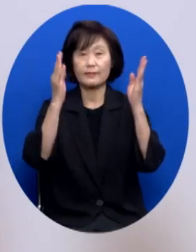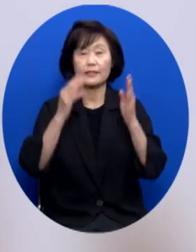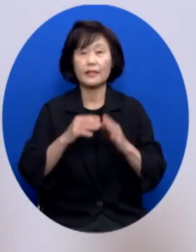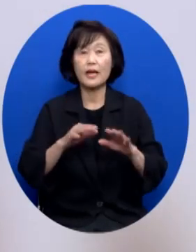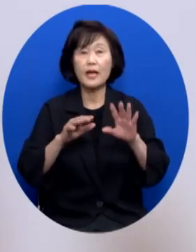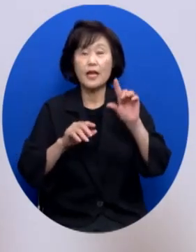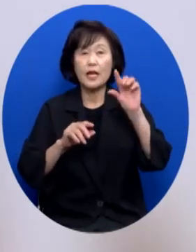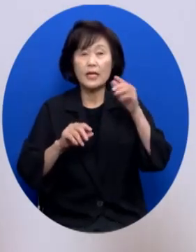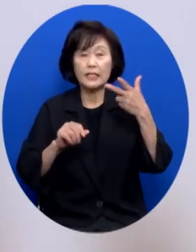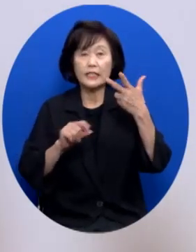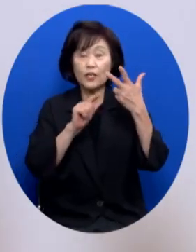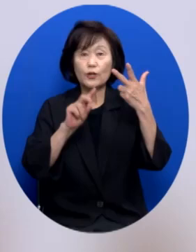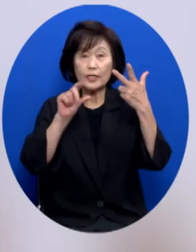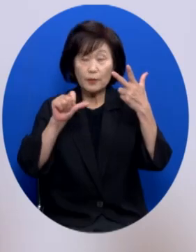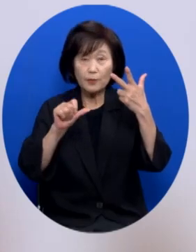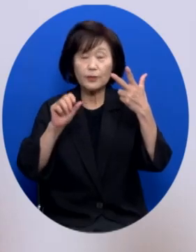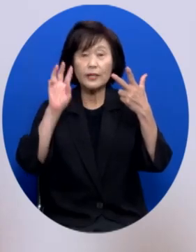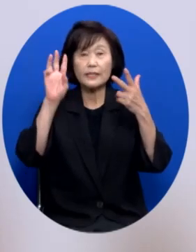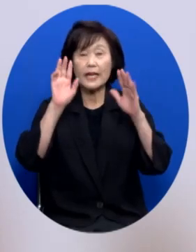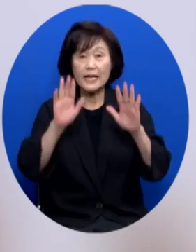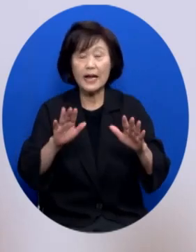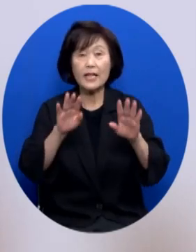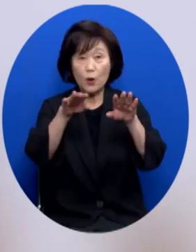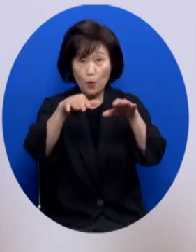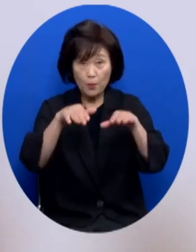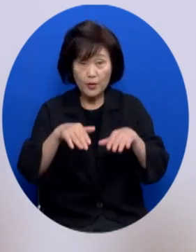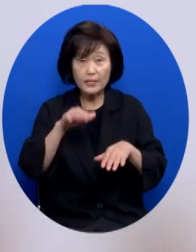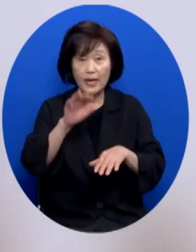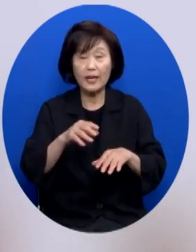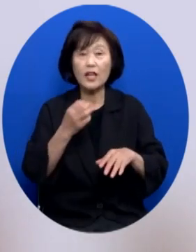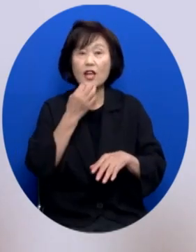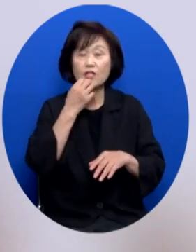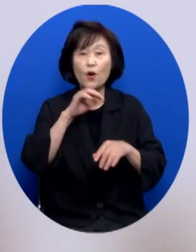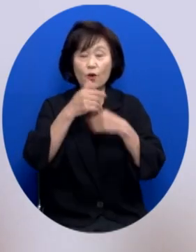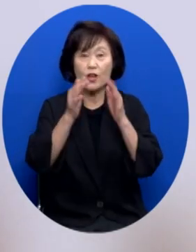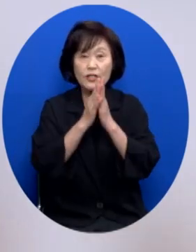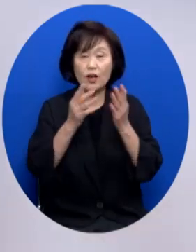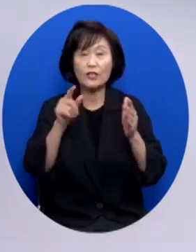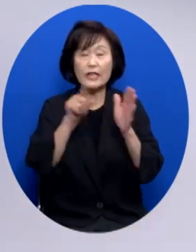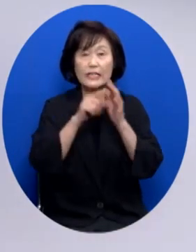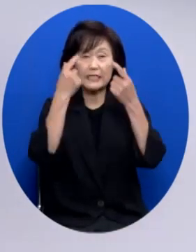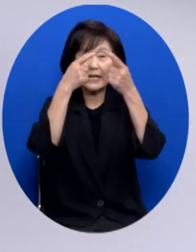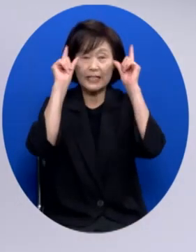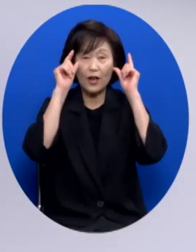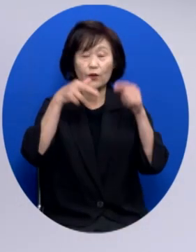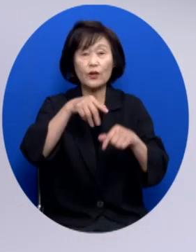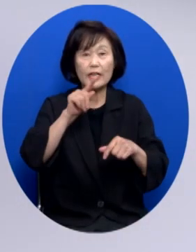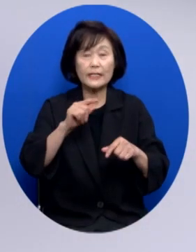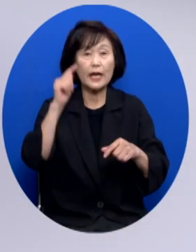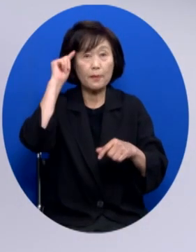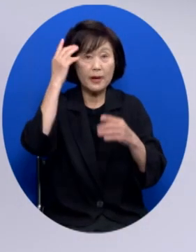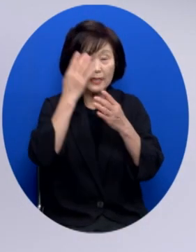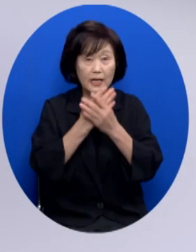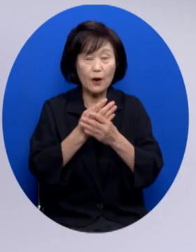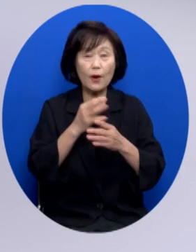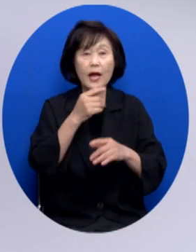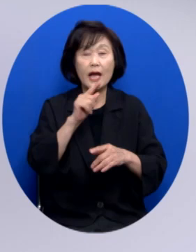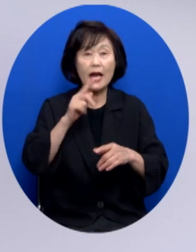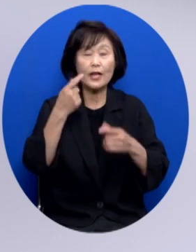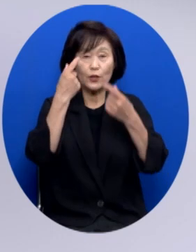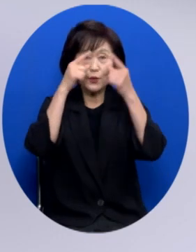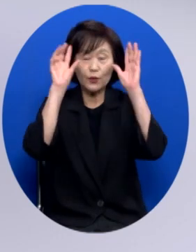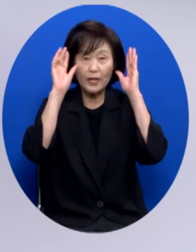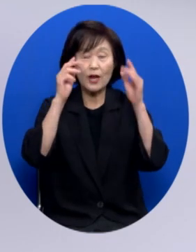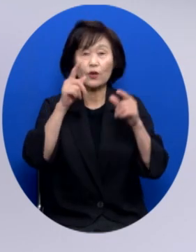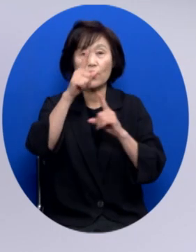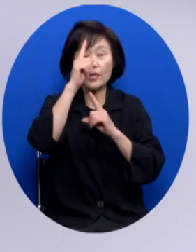오는 15일부터 사흘 동안 진행하는 콘퍼런스에서는 서울성경신학대학원 대학교 장성길 박사와 한동대 교목 이재현